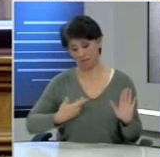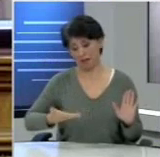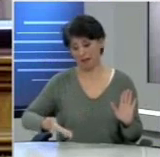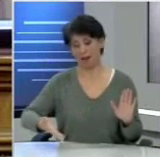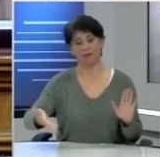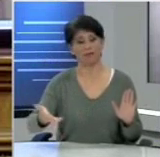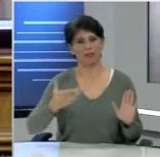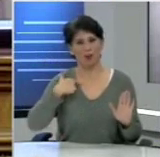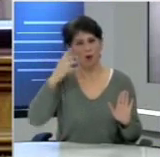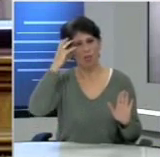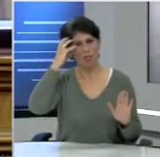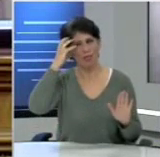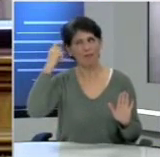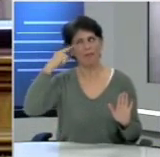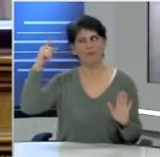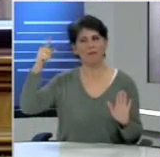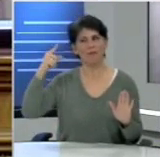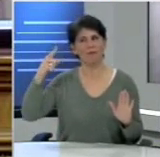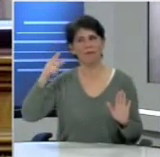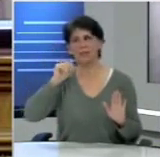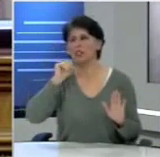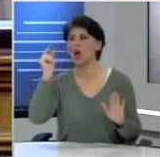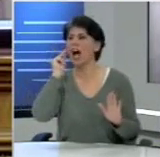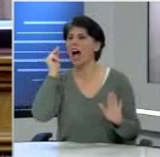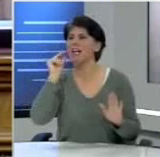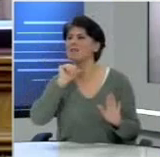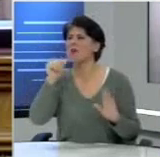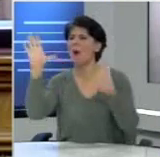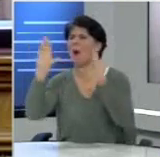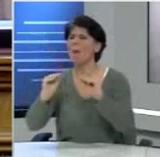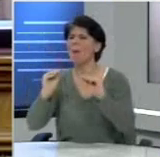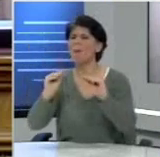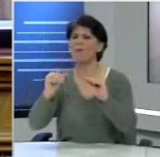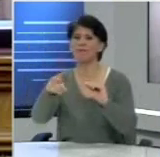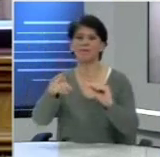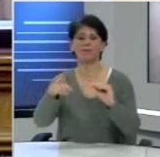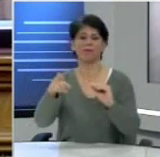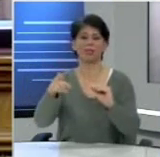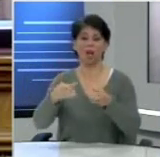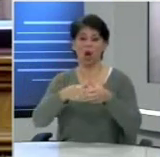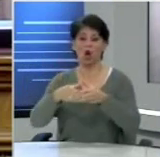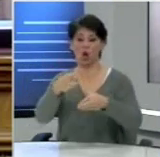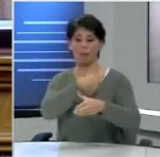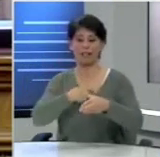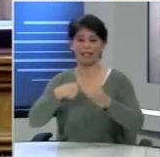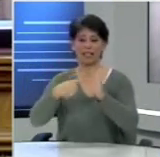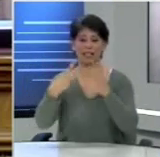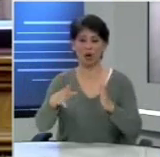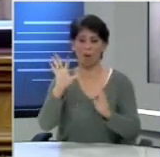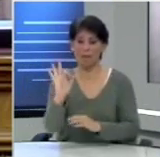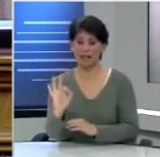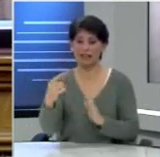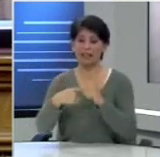διότι παραπέμπει στον ασπρόμαυρο ελληνικό κινηματογράφο και τη μαύρη εποχή των κομματαρχών του 50 και του 60.